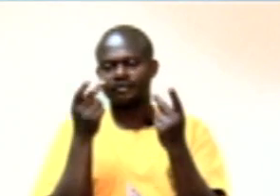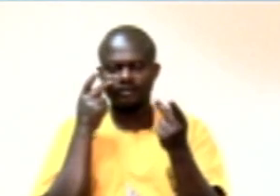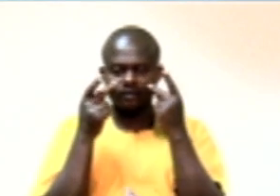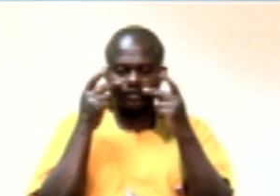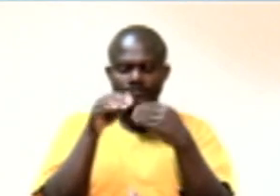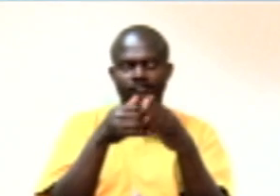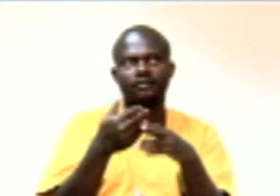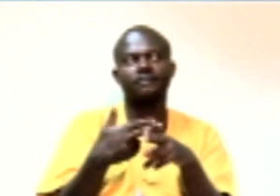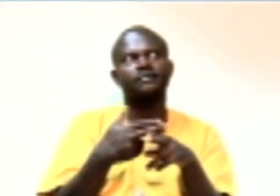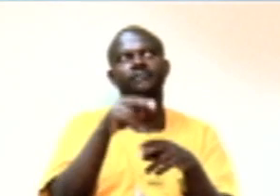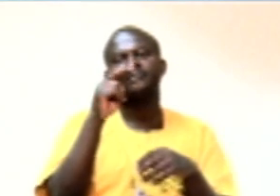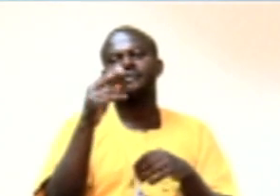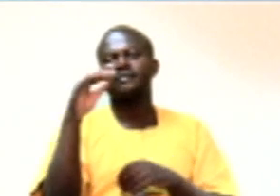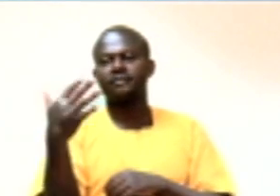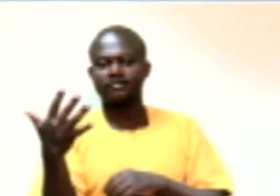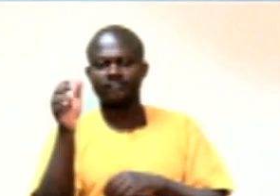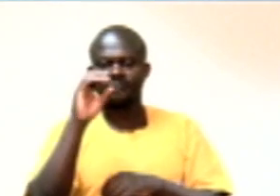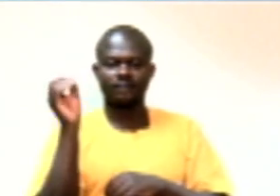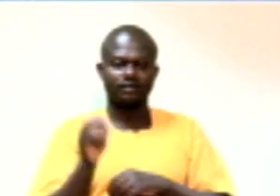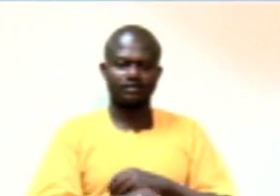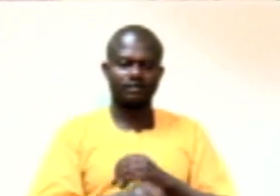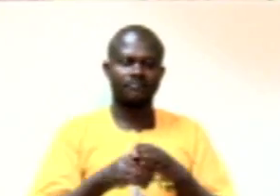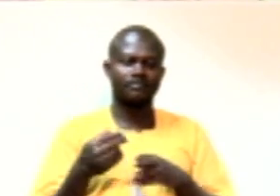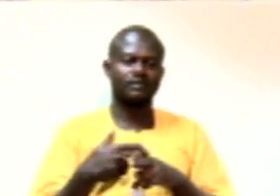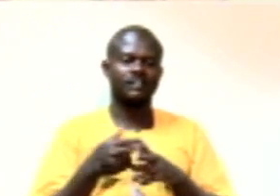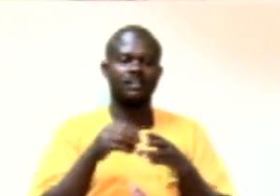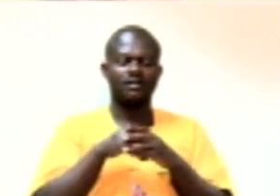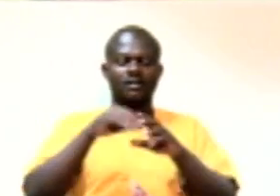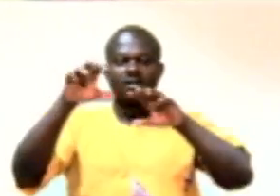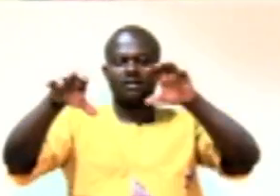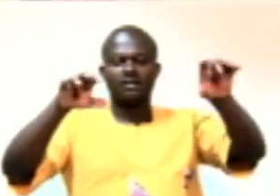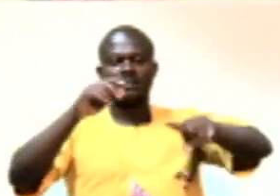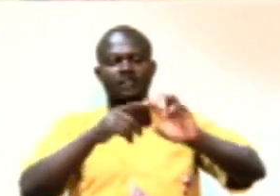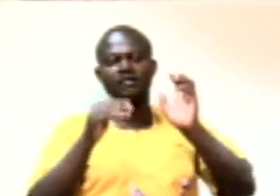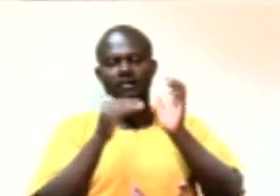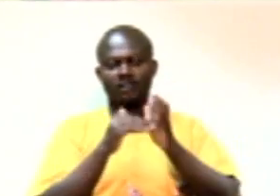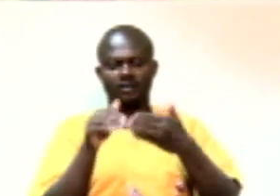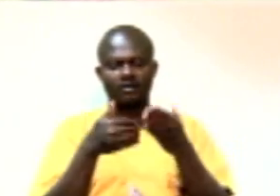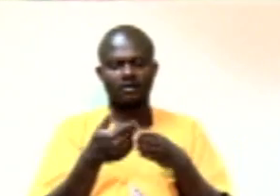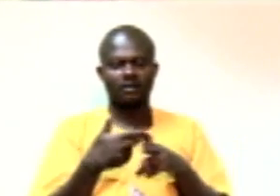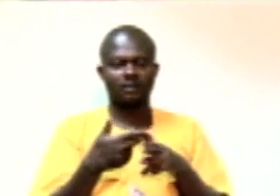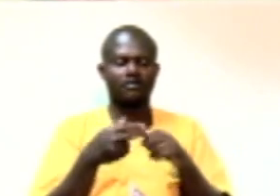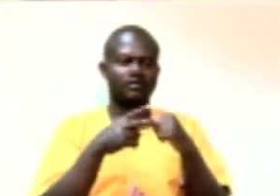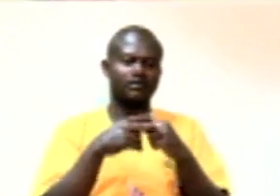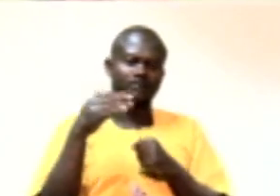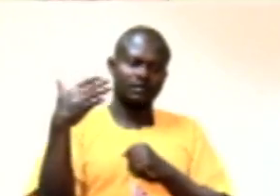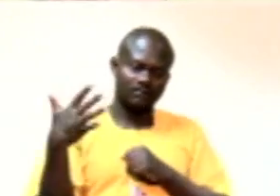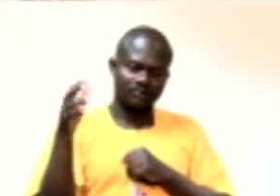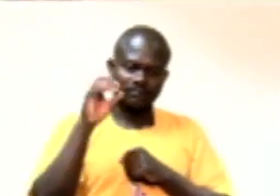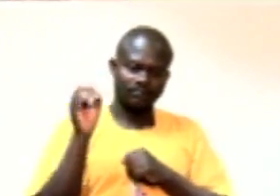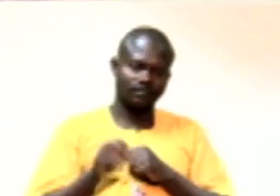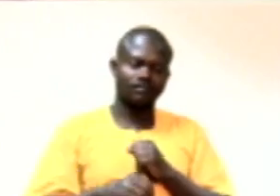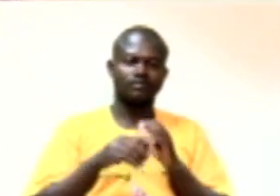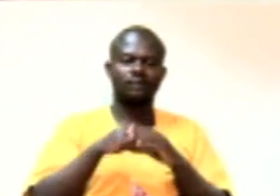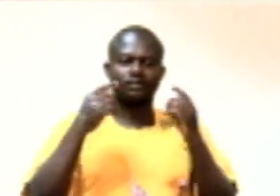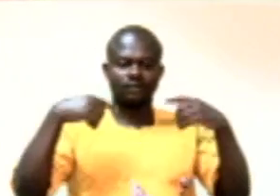nka 25% ku ijana biri kuri za campuses, ariko noneho 25% bikaba biri kuri